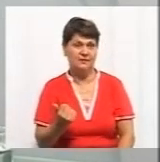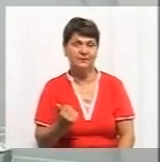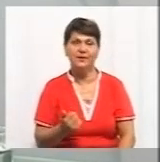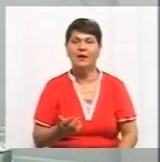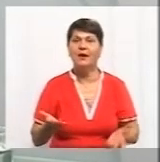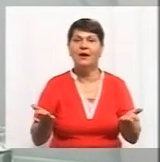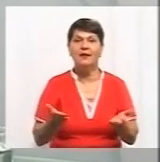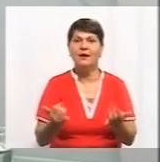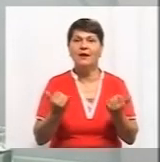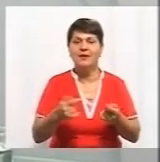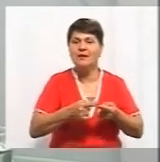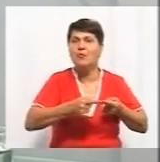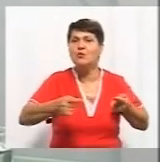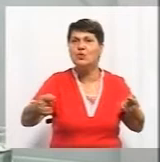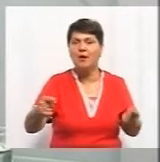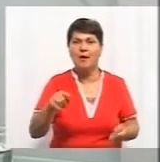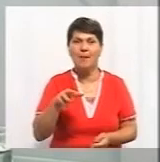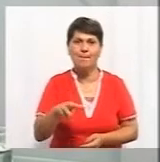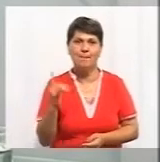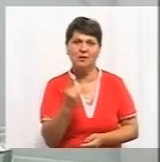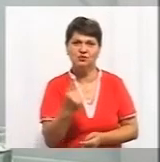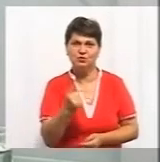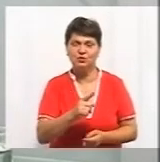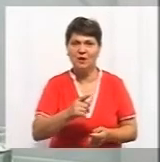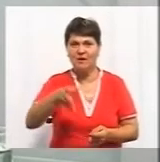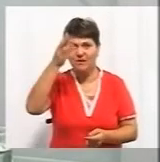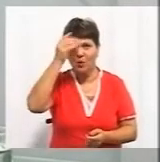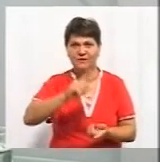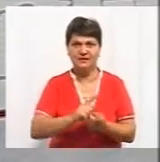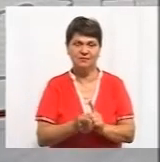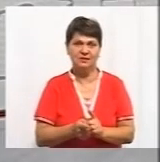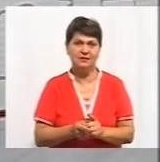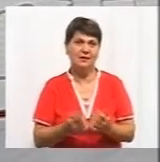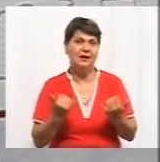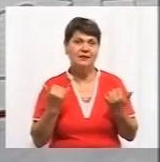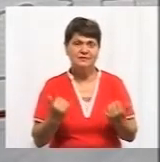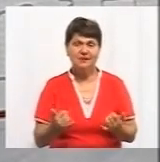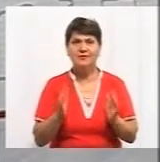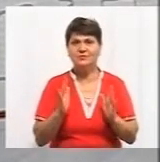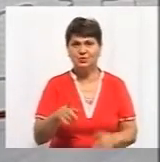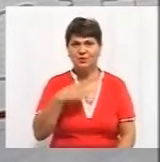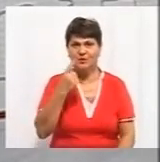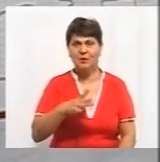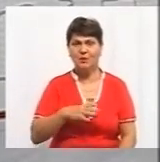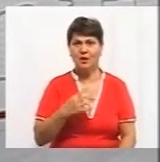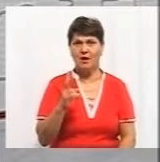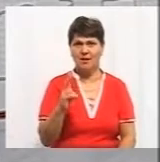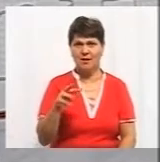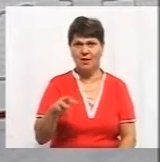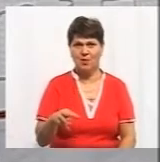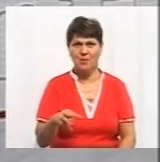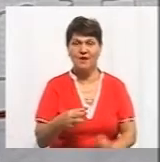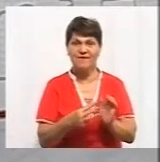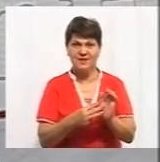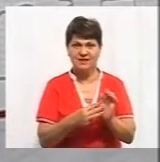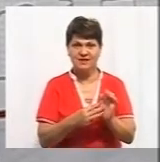Яка нині протяжність цього маршруту, враховуючи зміни? Ну, зараз ми будемо говорити, вона десь була кілометрів